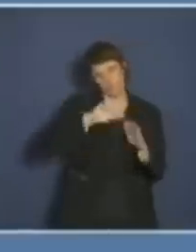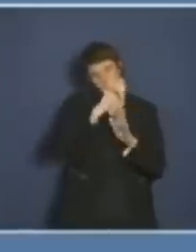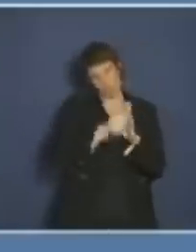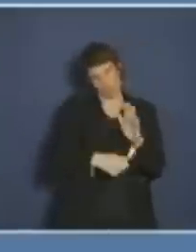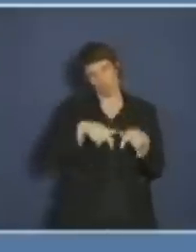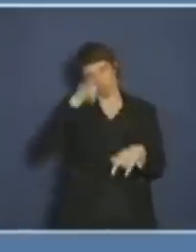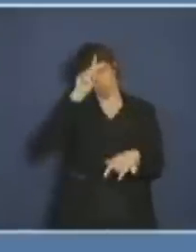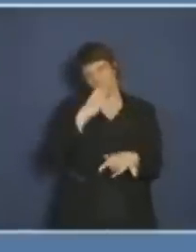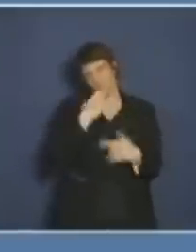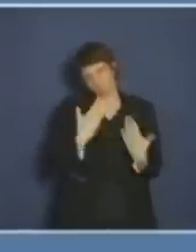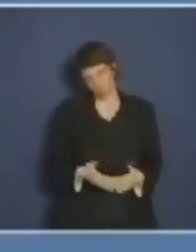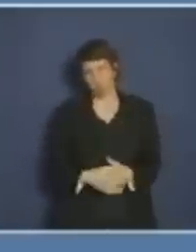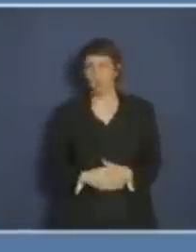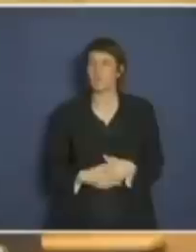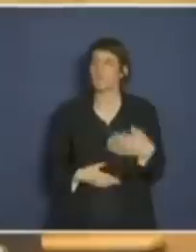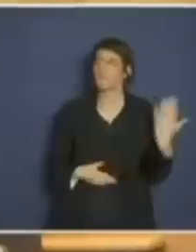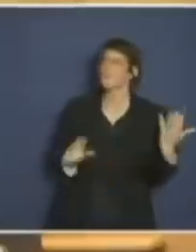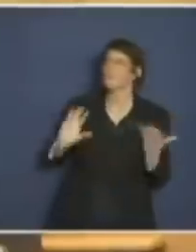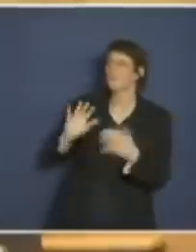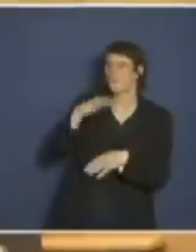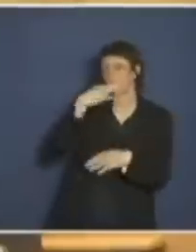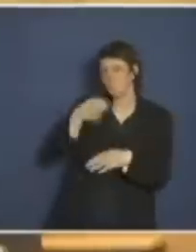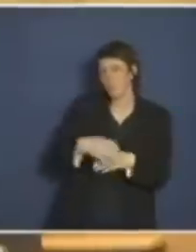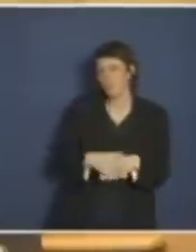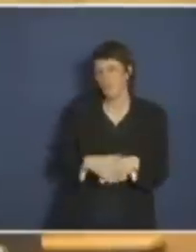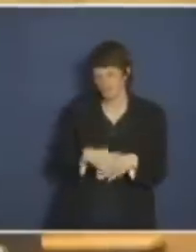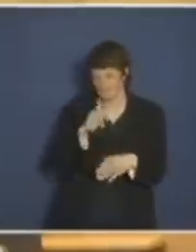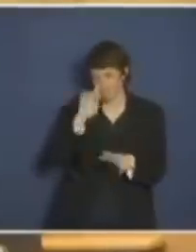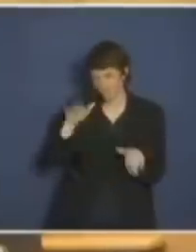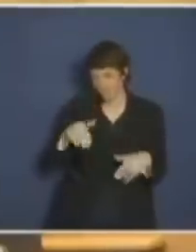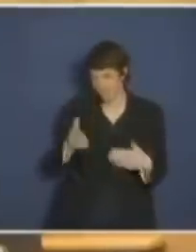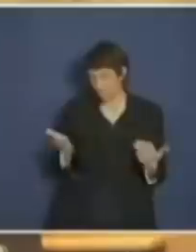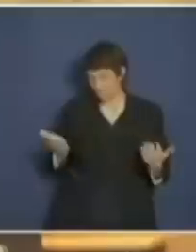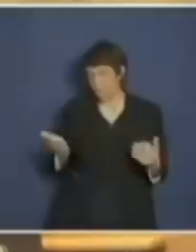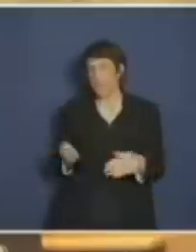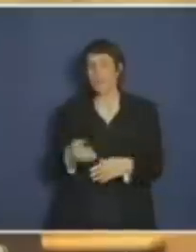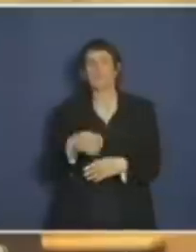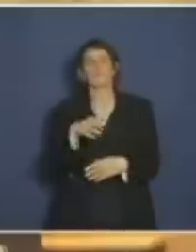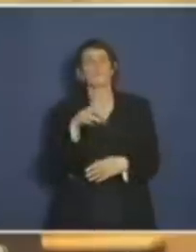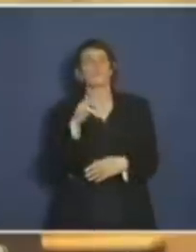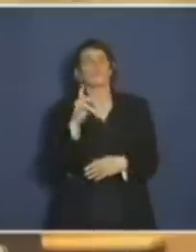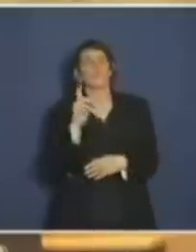Ja, vielleicht noch kurz eine Nachfrage, wenn ich darf. Also